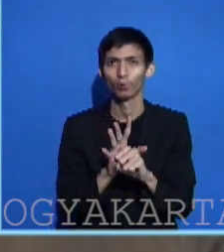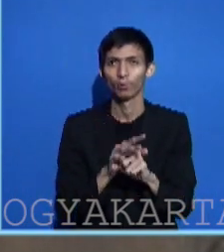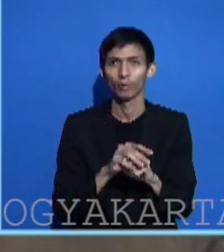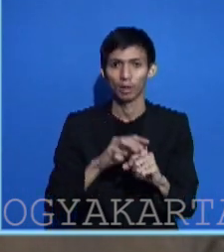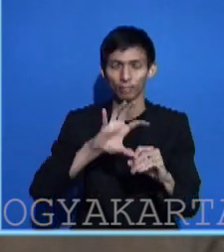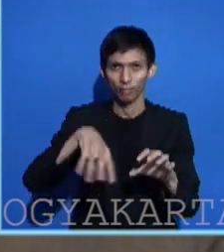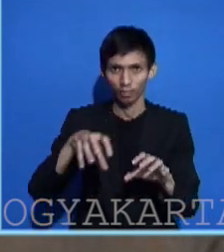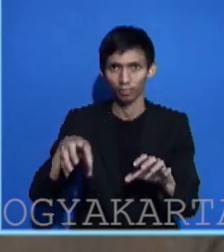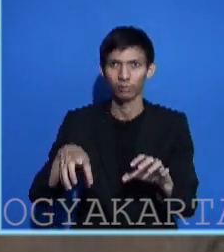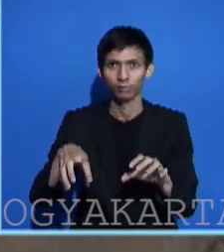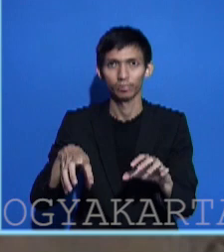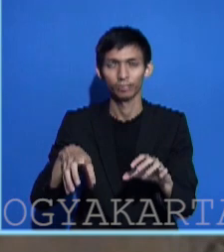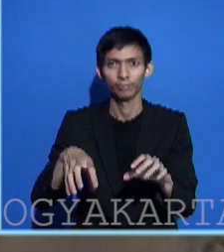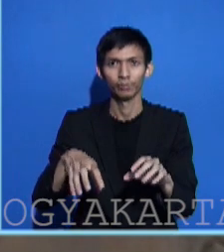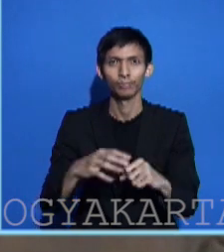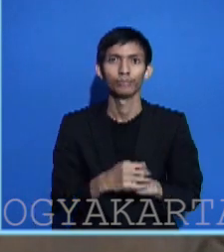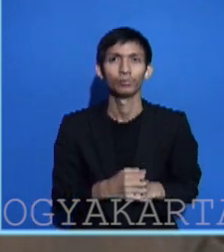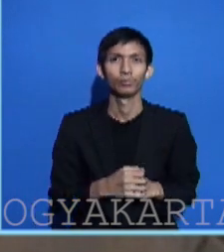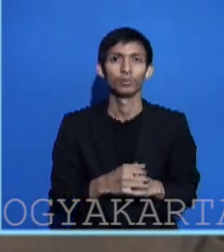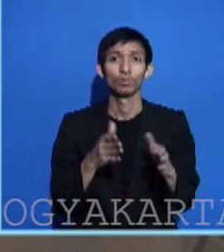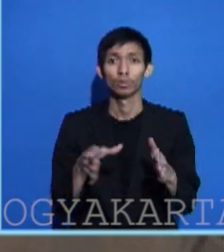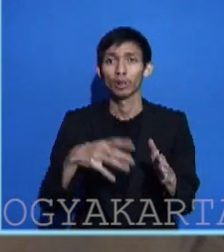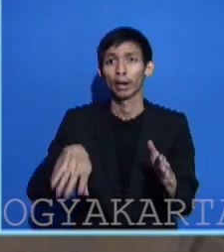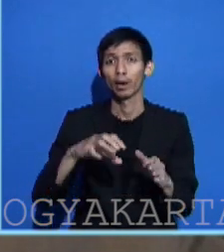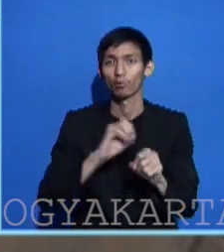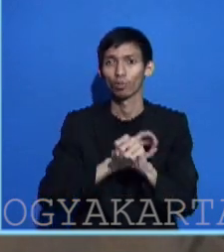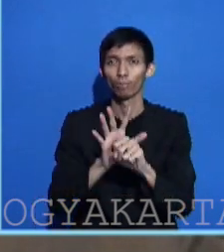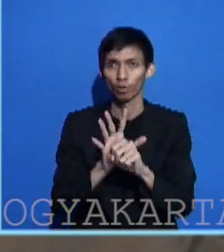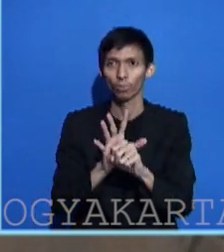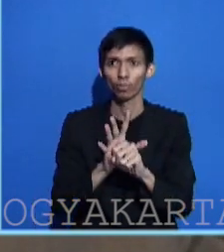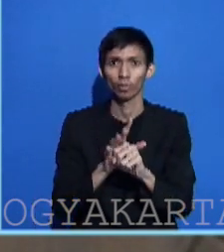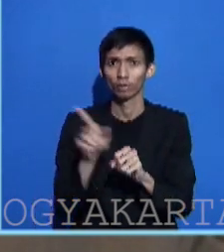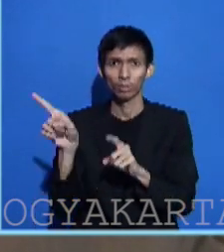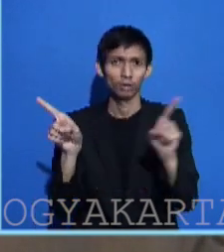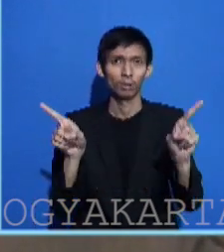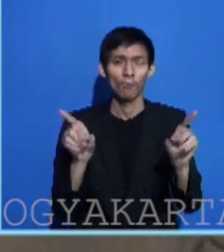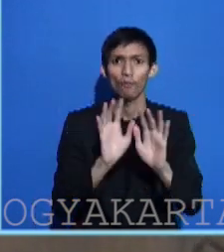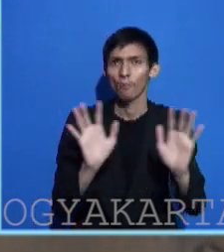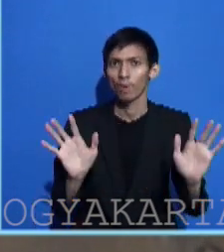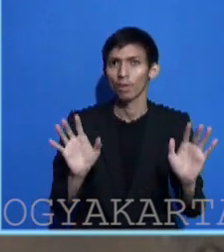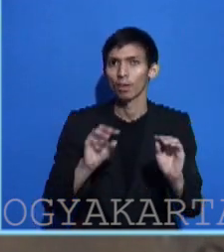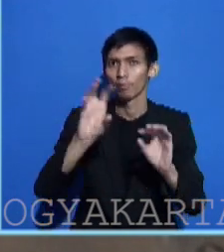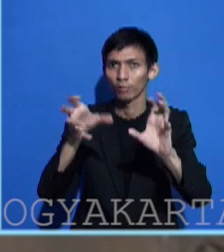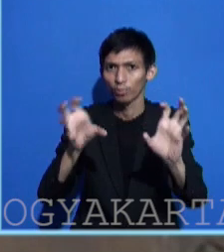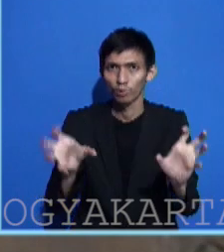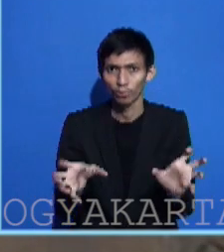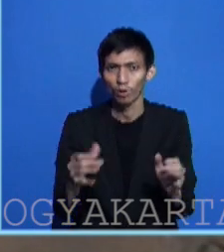kursus daerah Kulon Progo panen dereng do panen